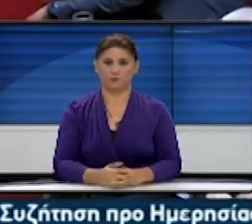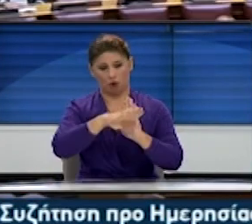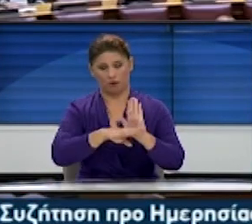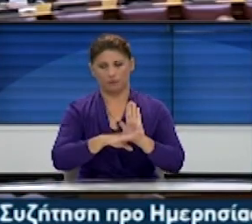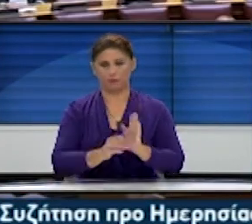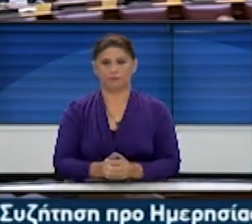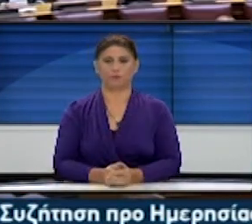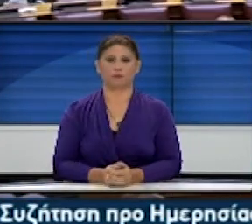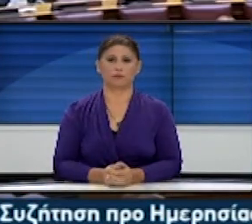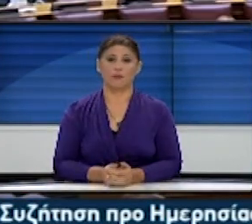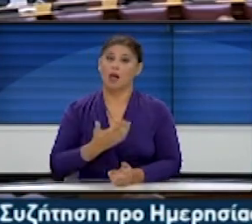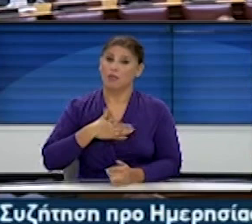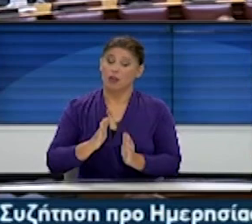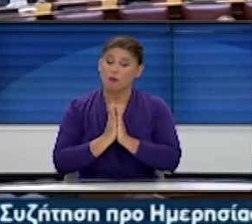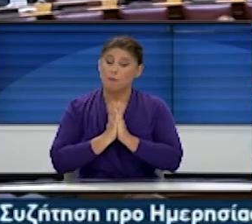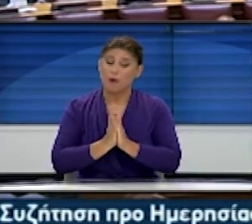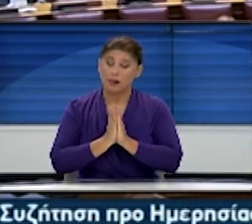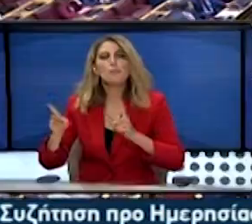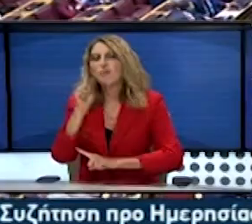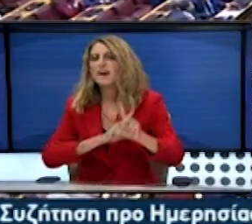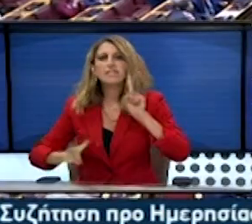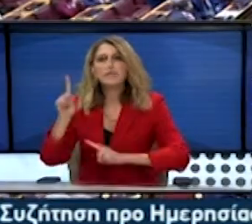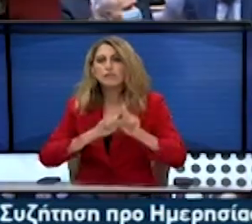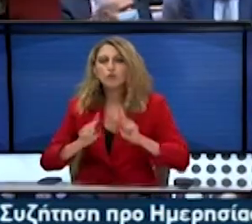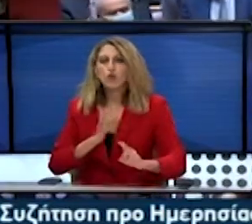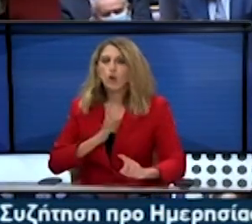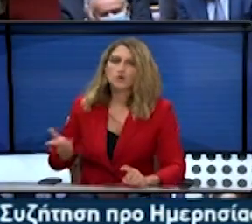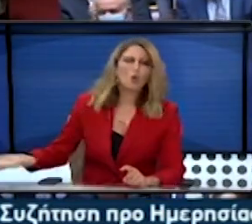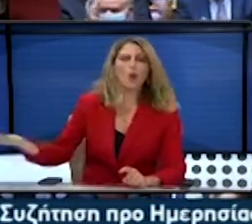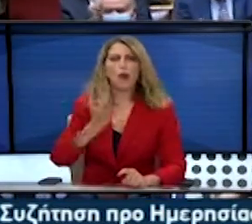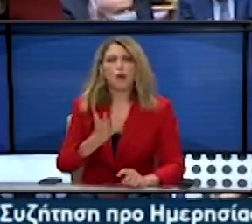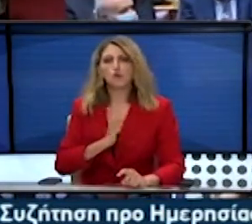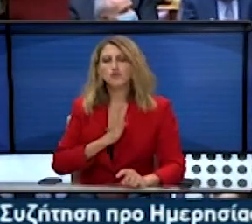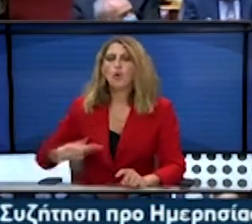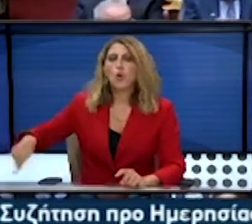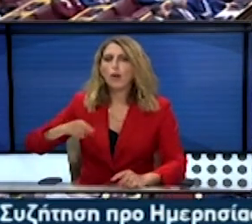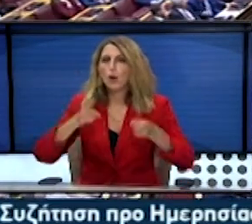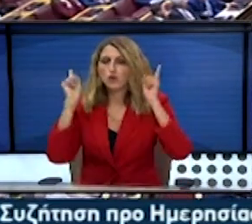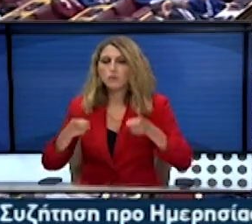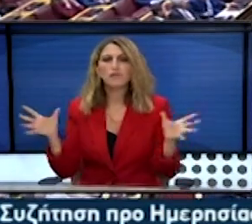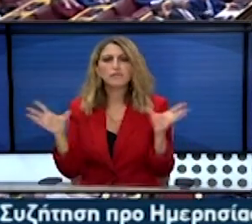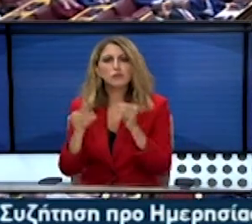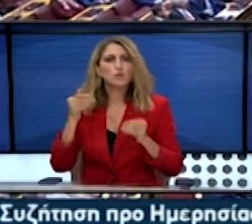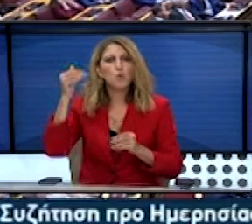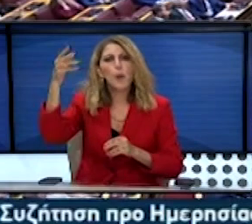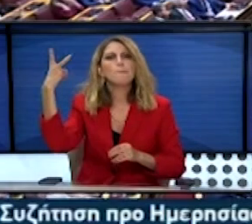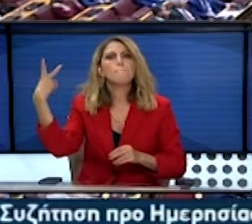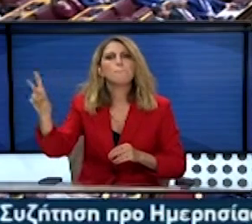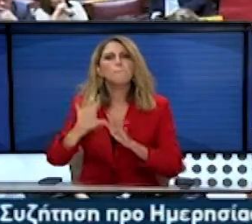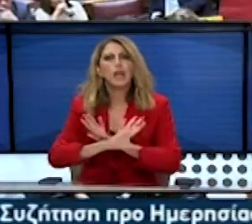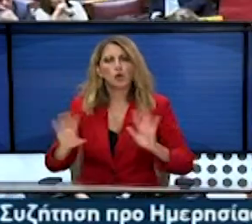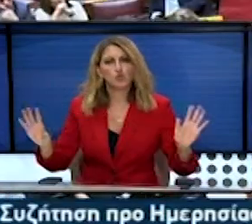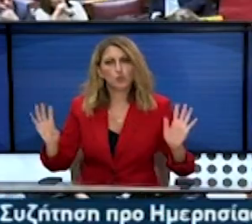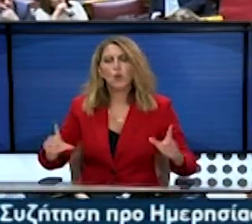να ψηφίσεις α και να βγαίνει μείον 3α είναι ένα θέμα, εδώ τώρα μπορούμε να πούμε με σιγουριά